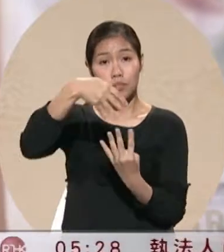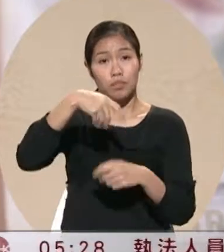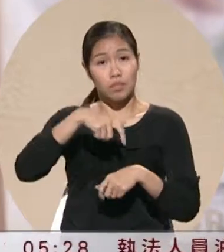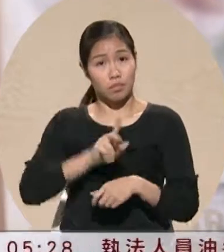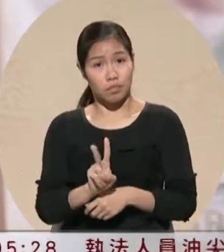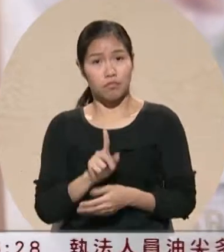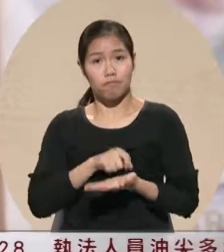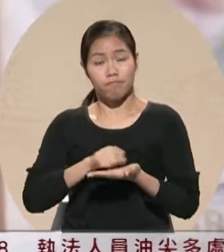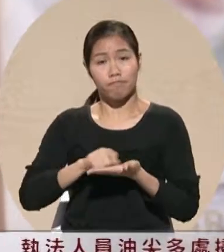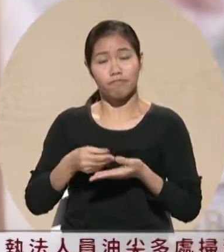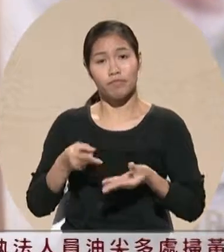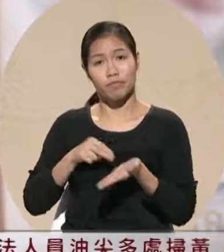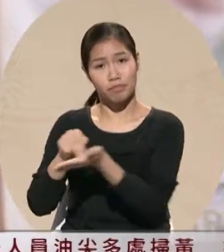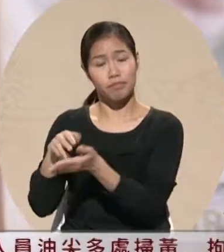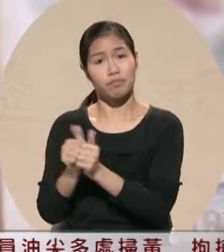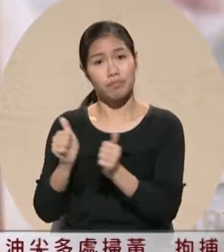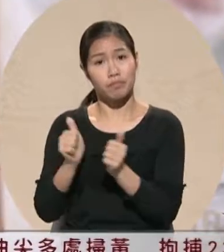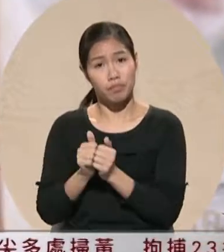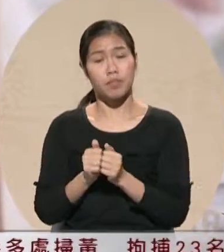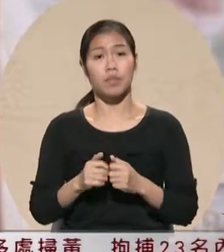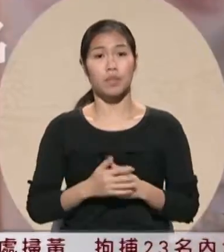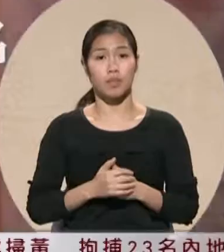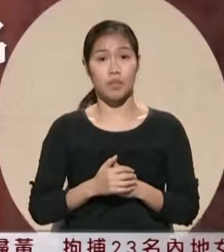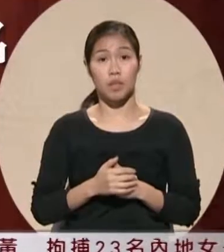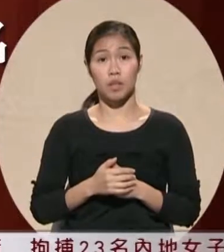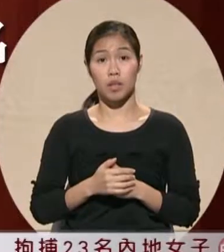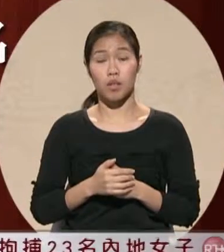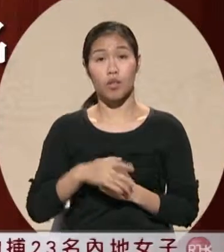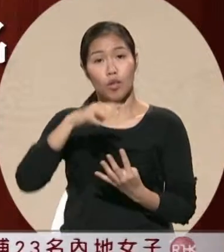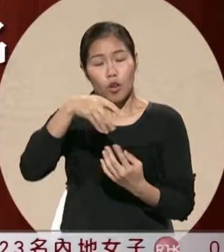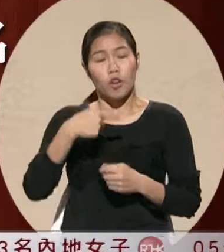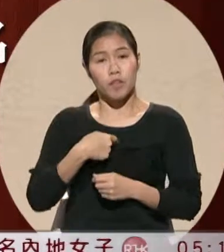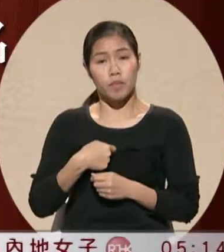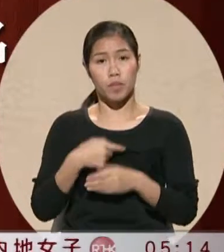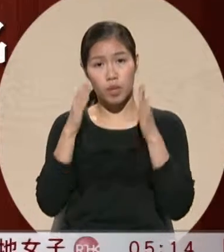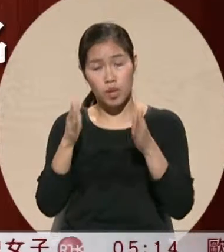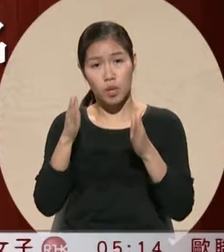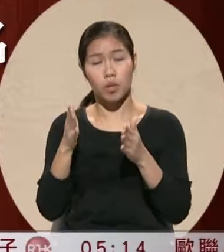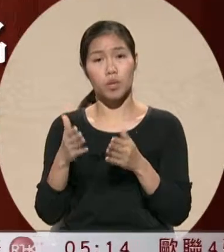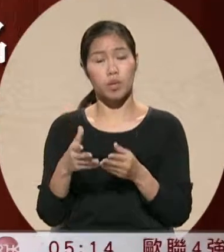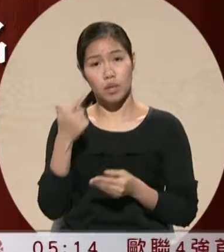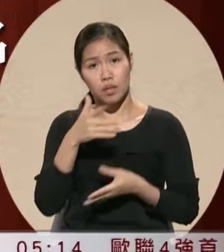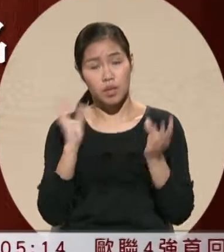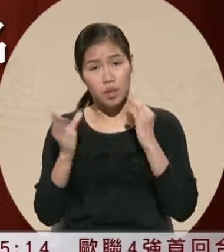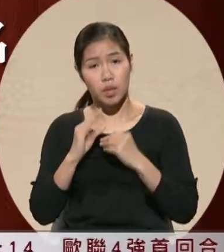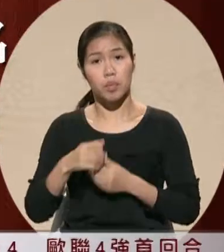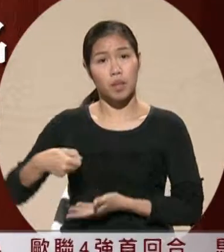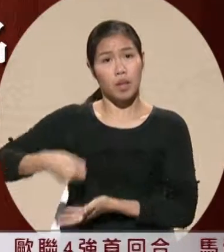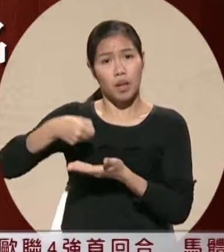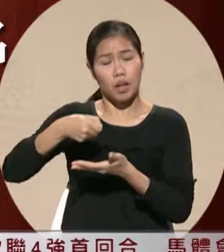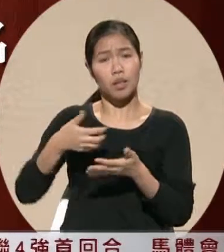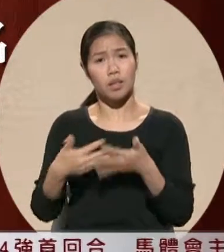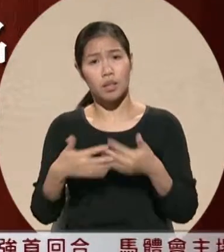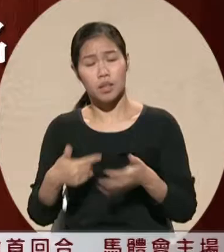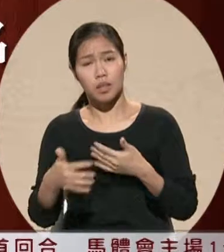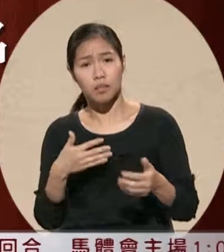寫信給朋友，依然充滿著金句。他在獄中都很緊貼時事，他評論行李風波就說，鬧